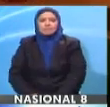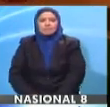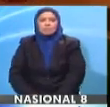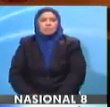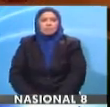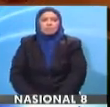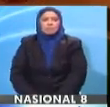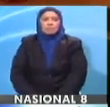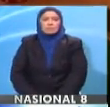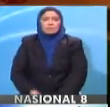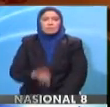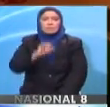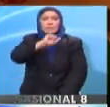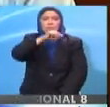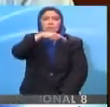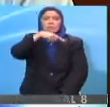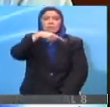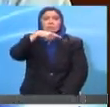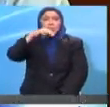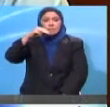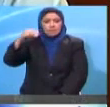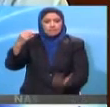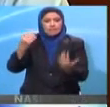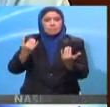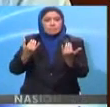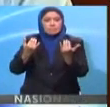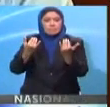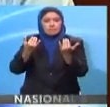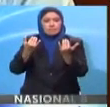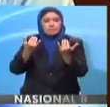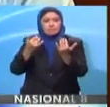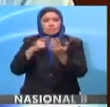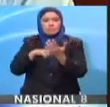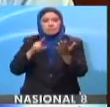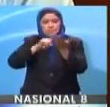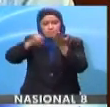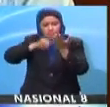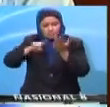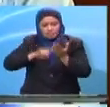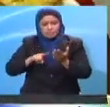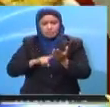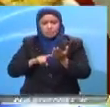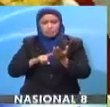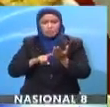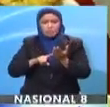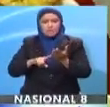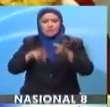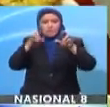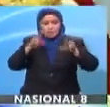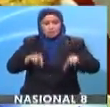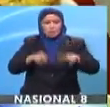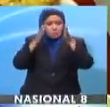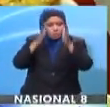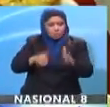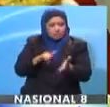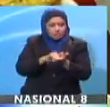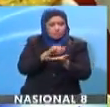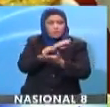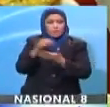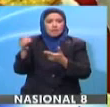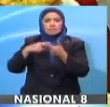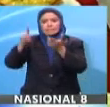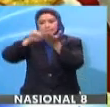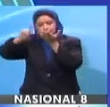satelit apmm sedang mengenal pasti taraf kewarganegaraan suspek dan juga turut disiasat kemungkinan pembabitan